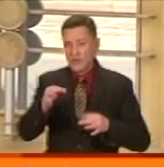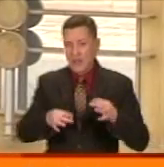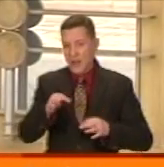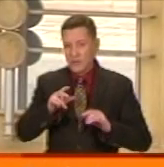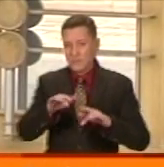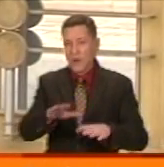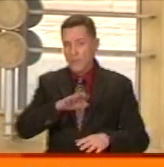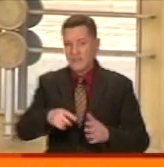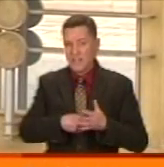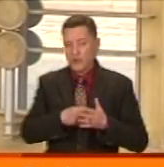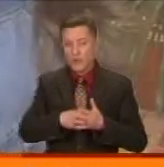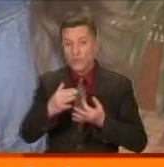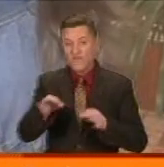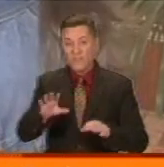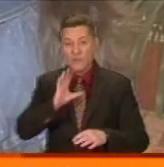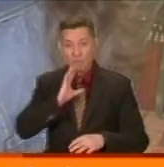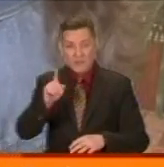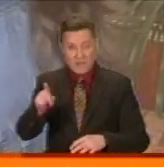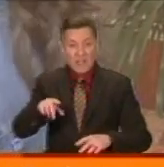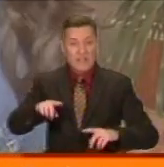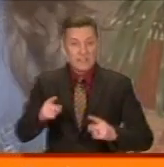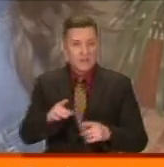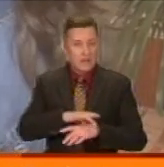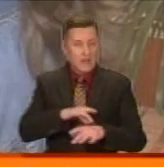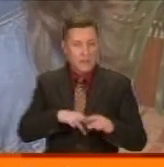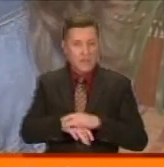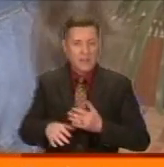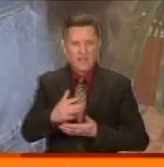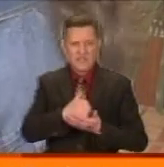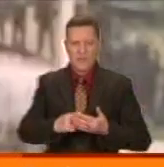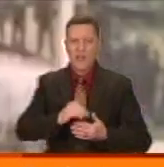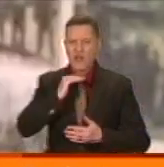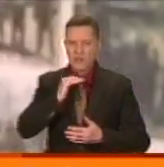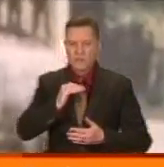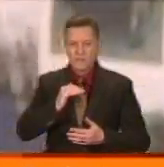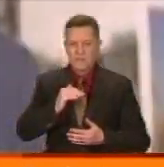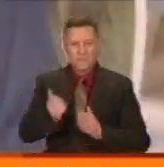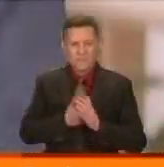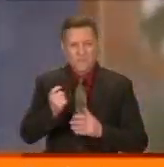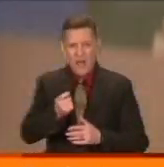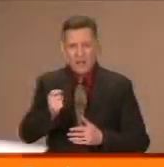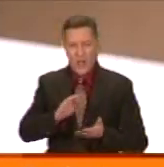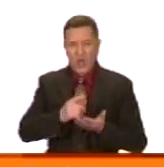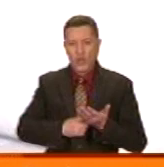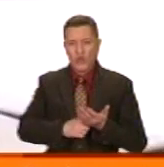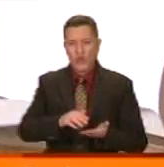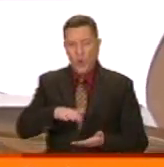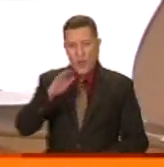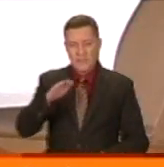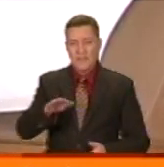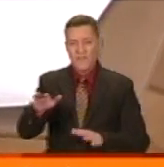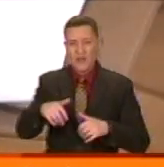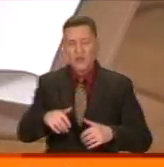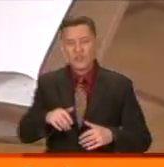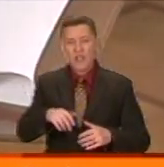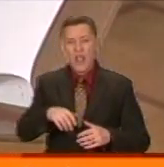допиту жінку відпустили. Мовляв, для її затримання не назбирали ще досить доказів. Навіть вилучений комп'ютер із листуванням із координаторами